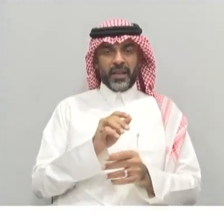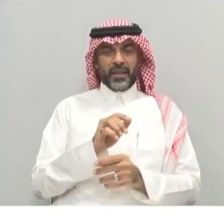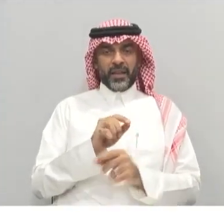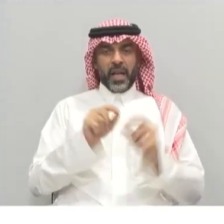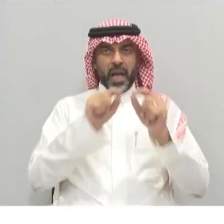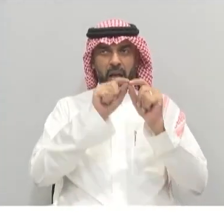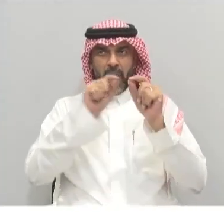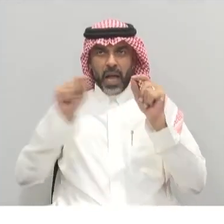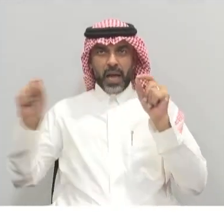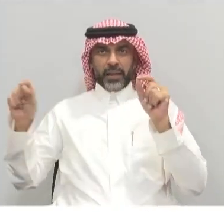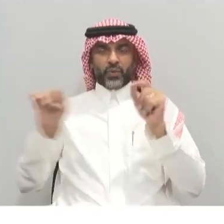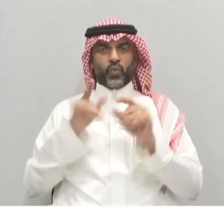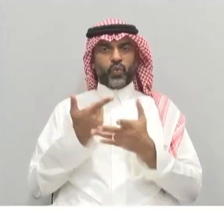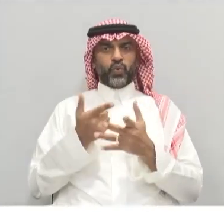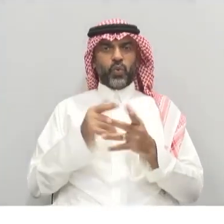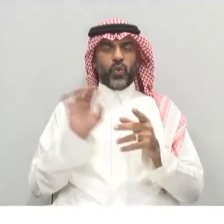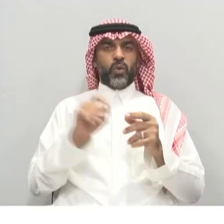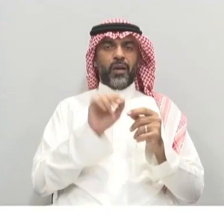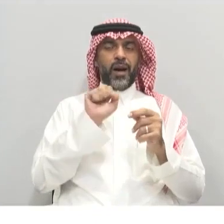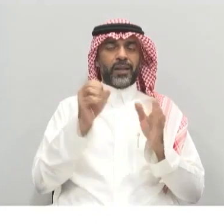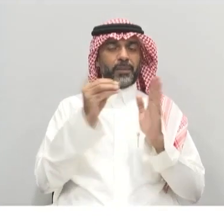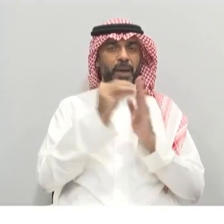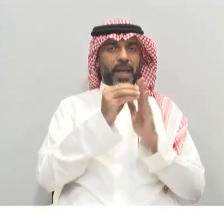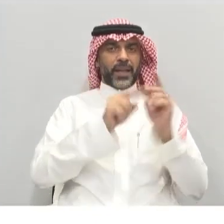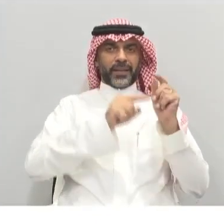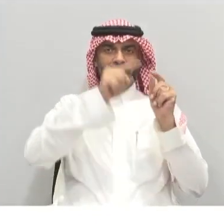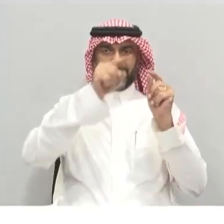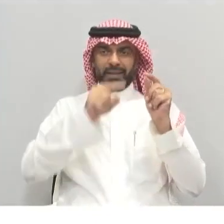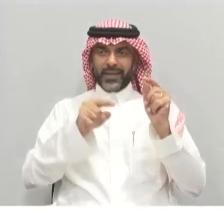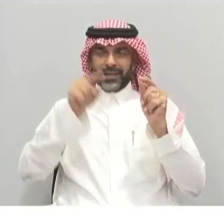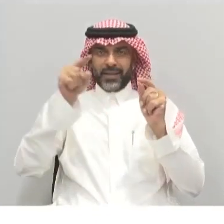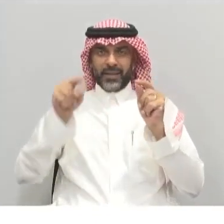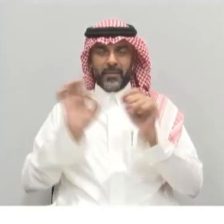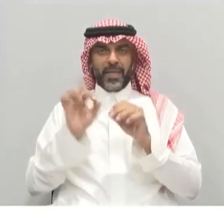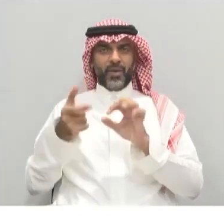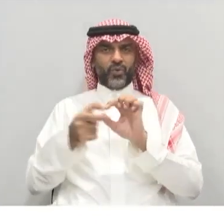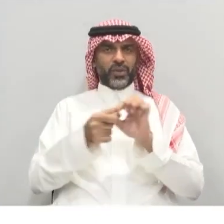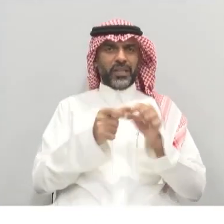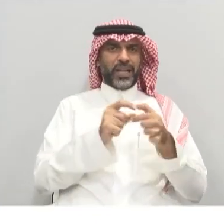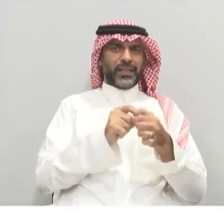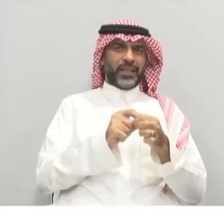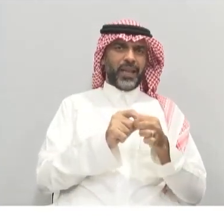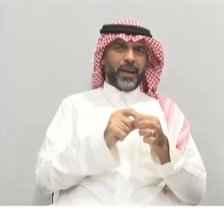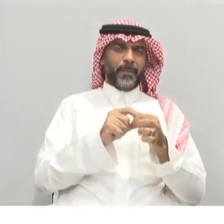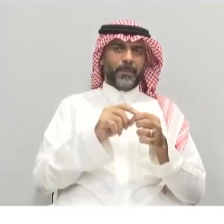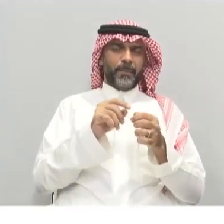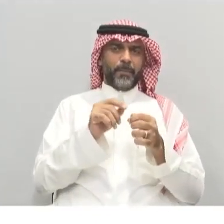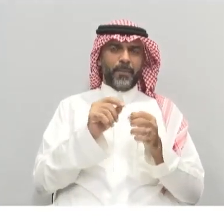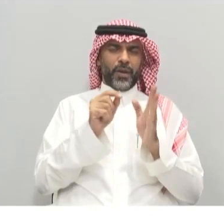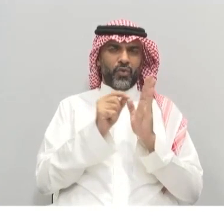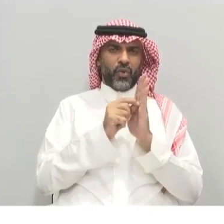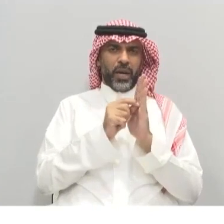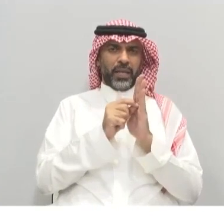تمثيل تخطيطي للبيانات التي تعرض المعلومات كسلسله من نقاط البيانات